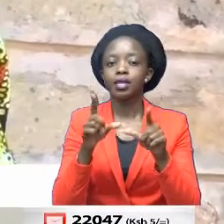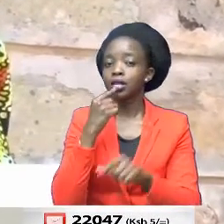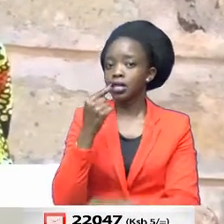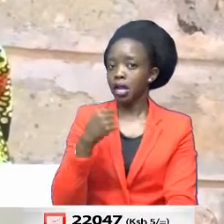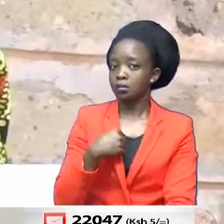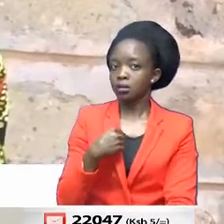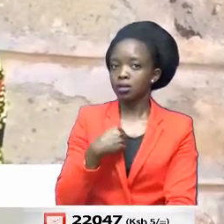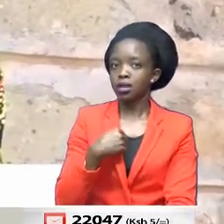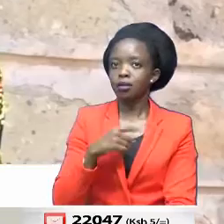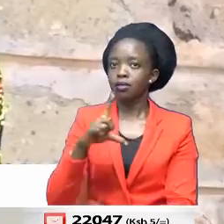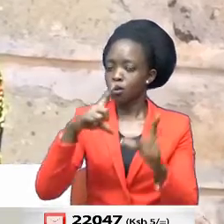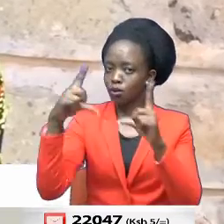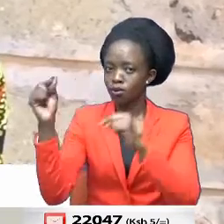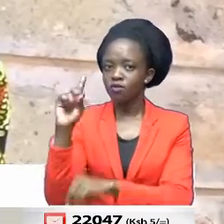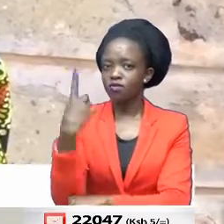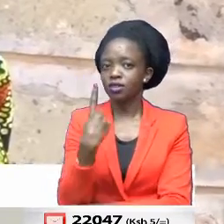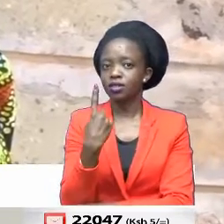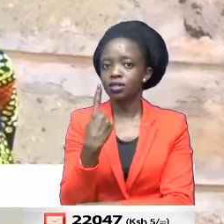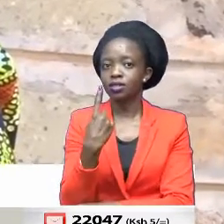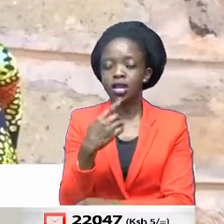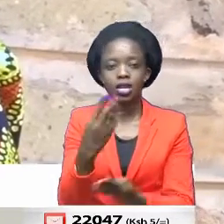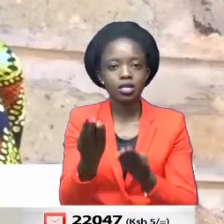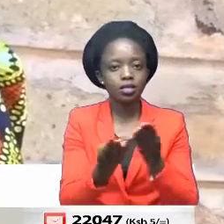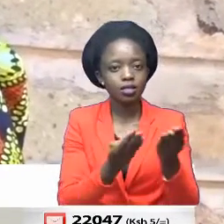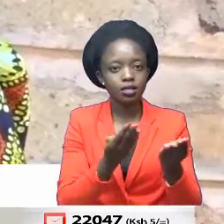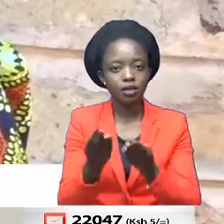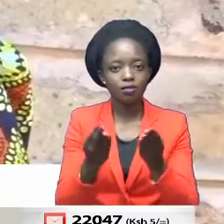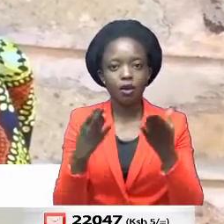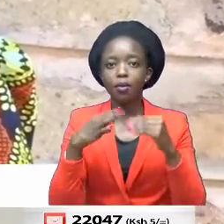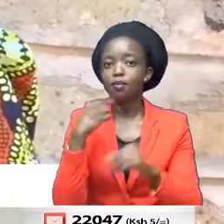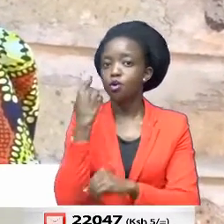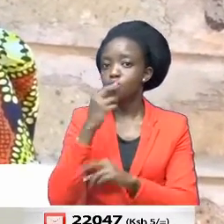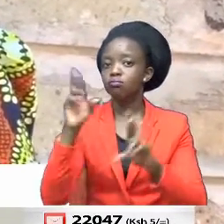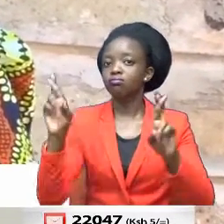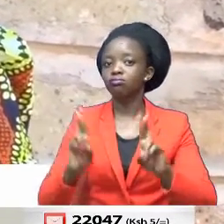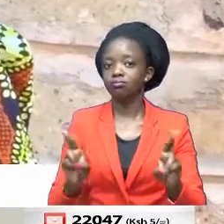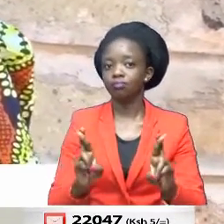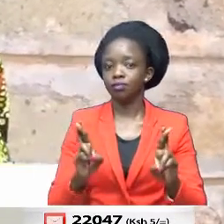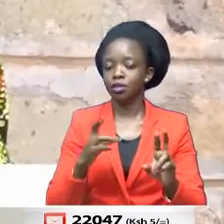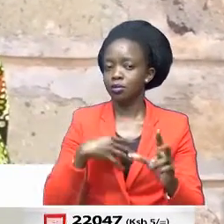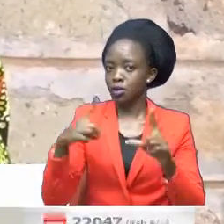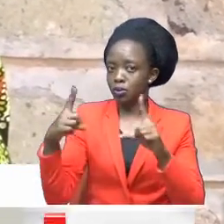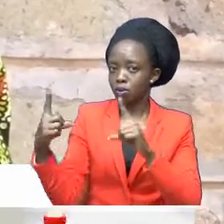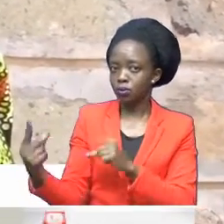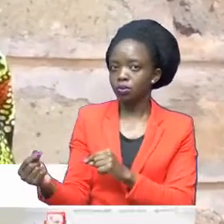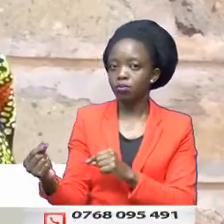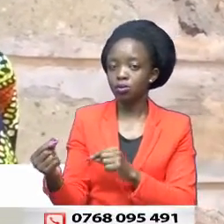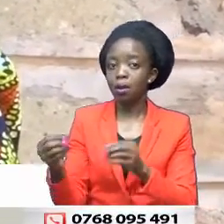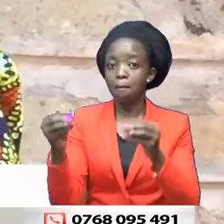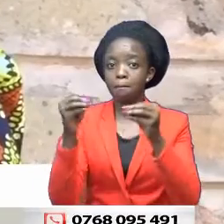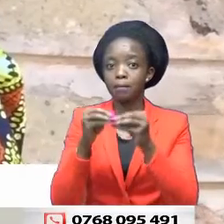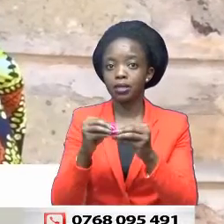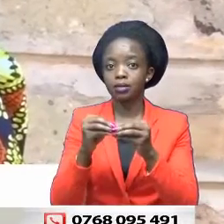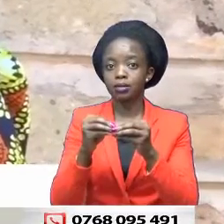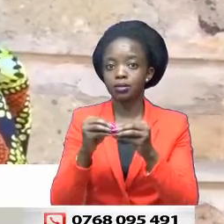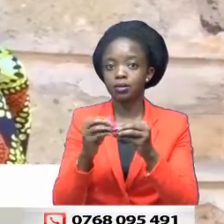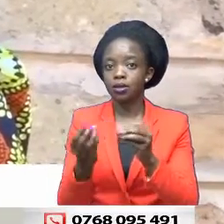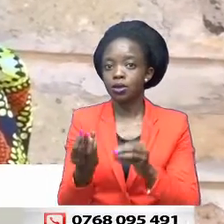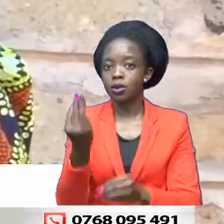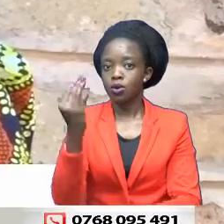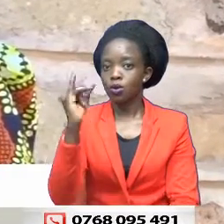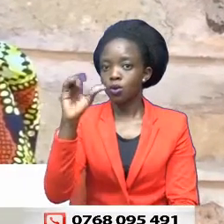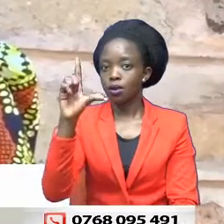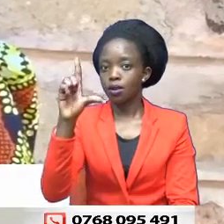Akaniambia nitoke nje au tumie kwenye wako tiari. Kutoka, ndiyo nikakutana na Wilberforce